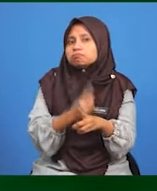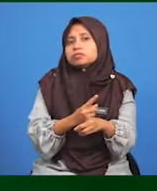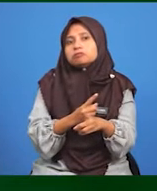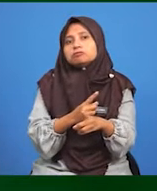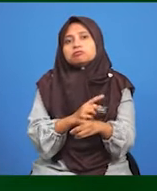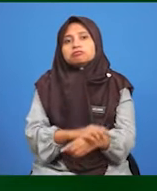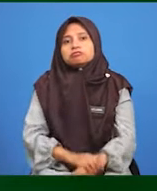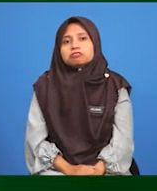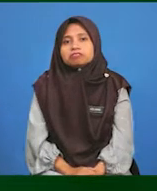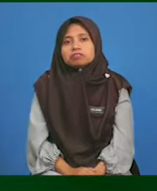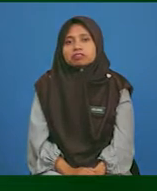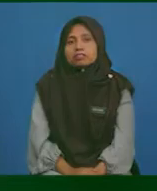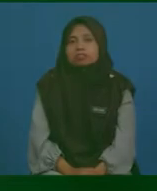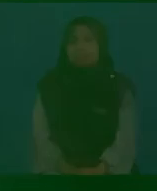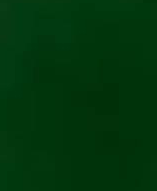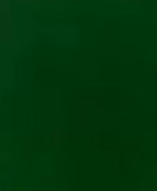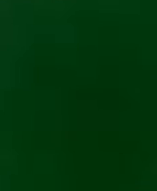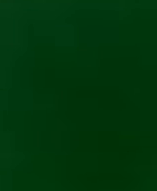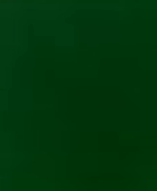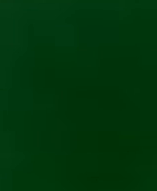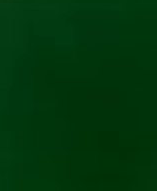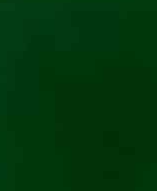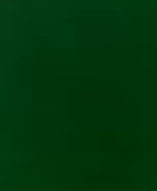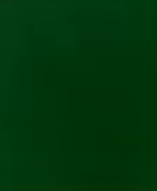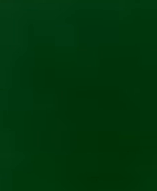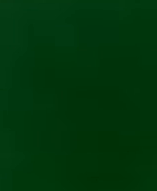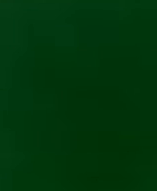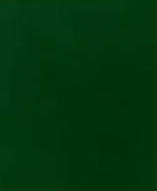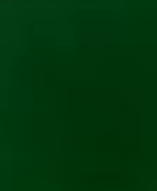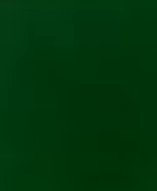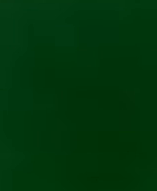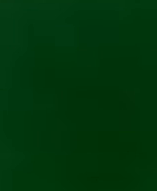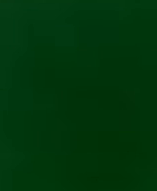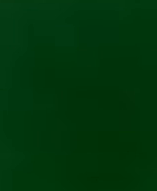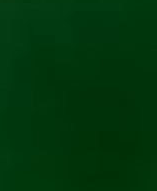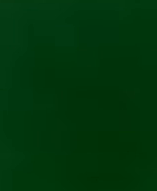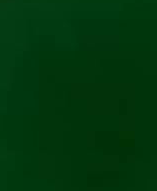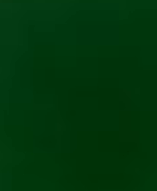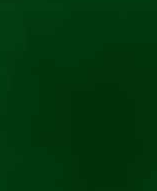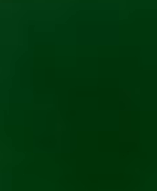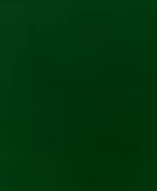betul hai hai Hai pun